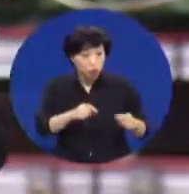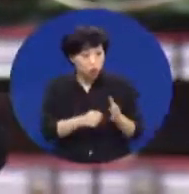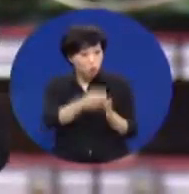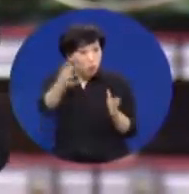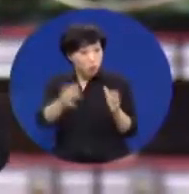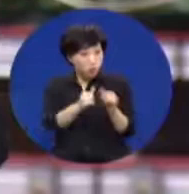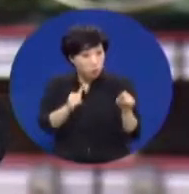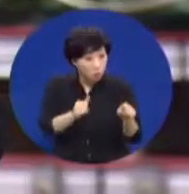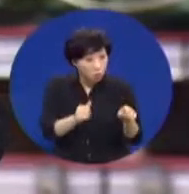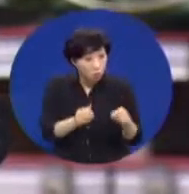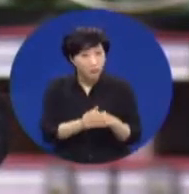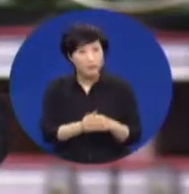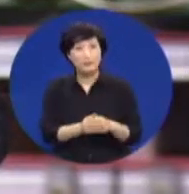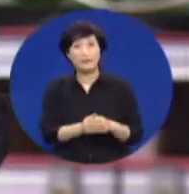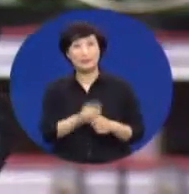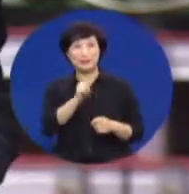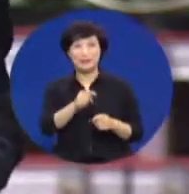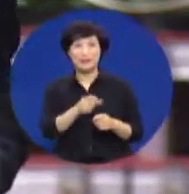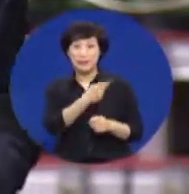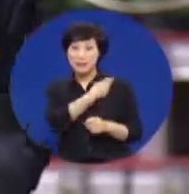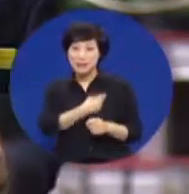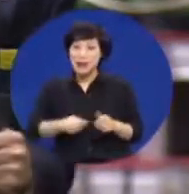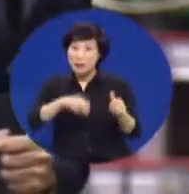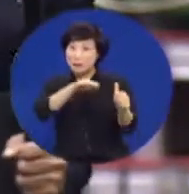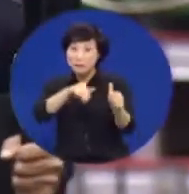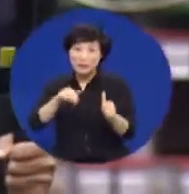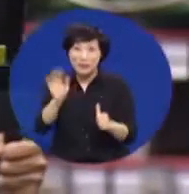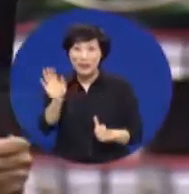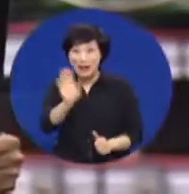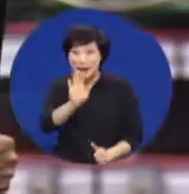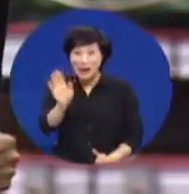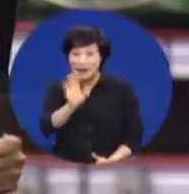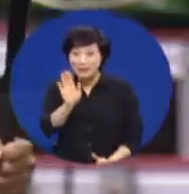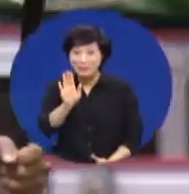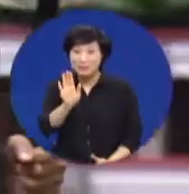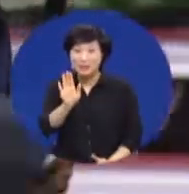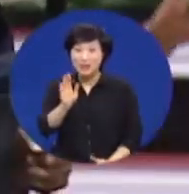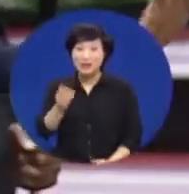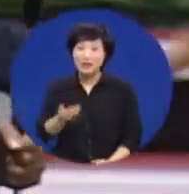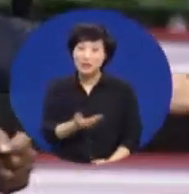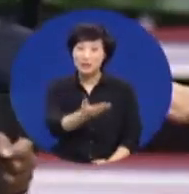사람이다. 이런 사람을 부른 것이 아니고